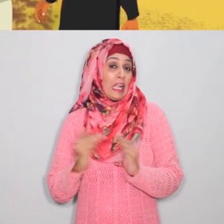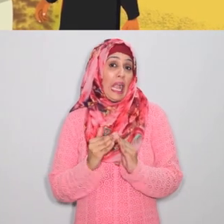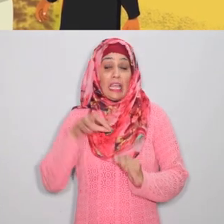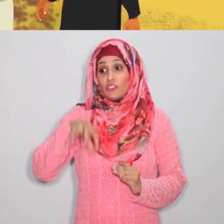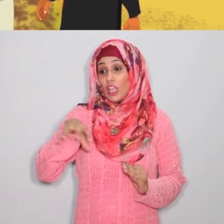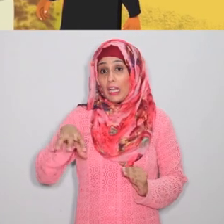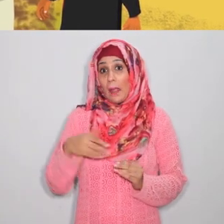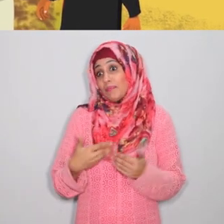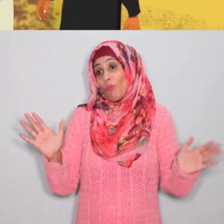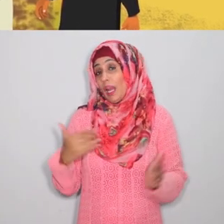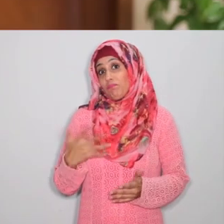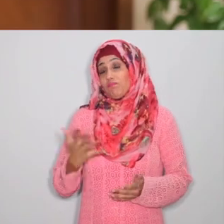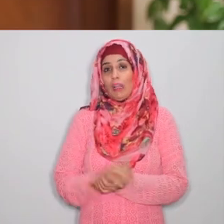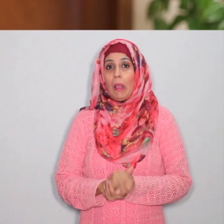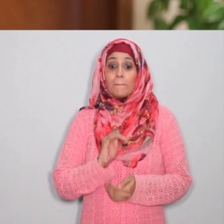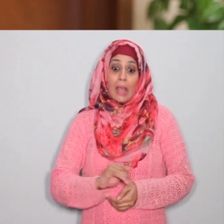ही नहीं